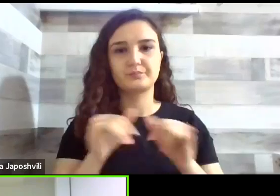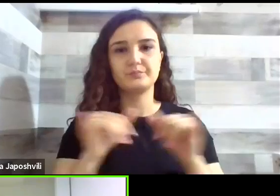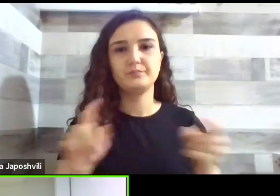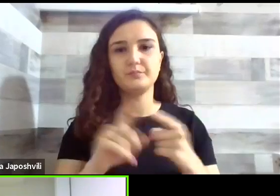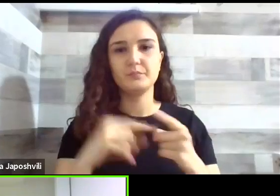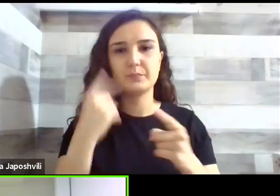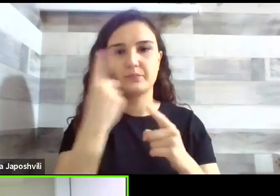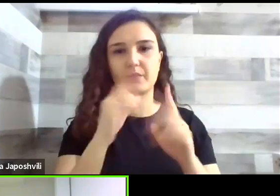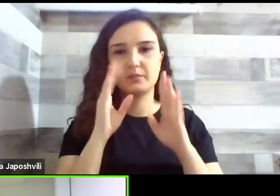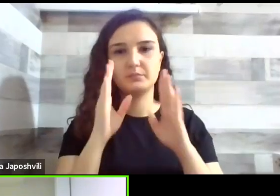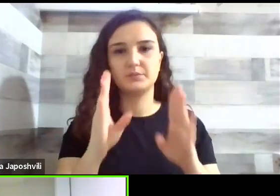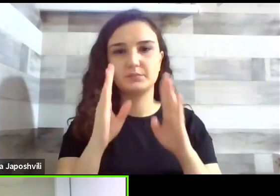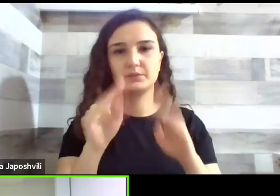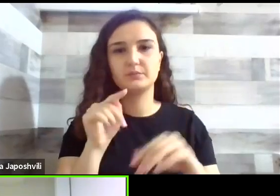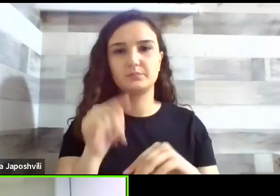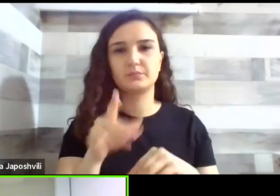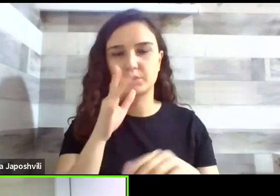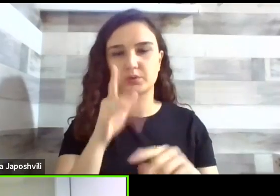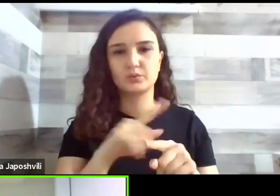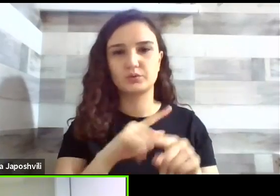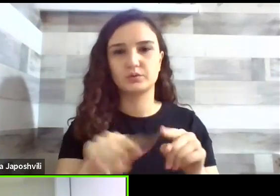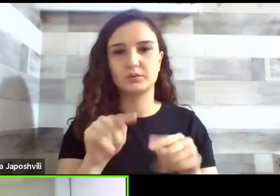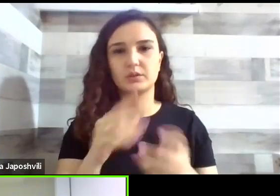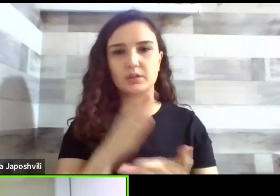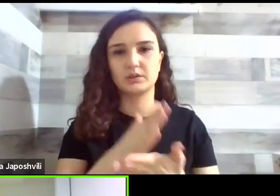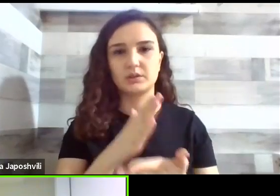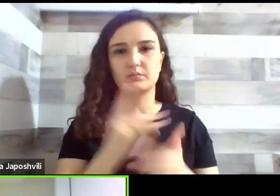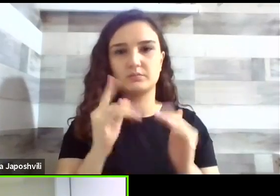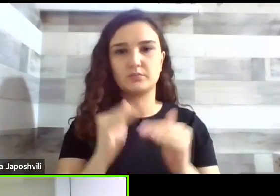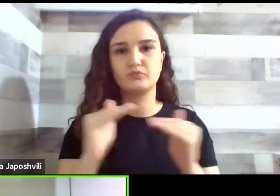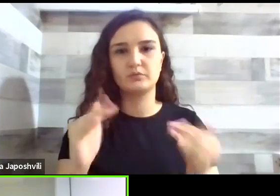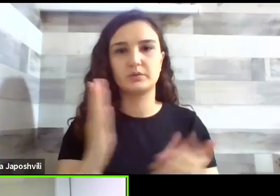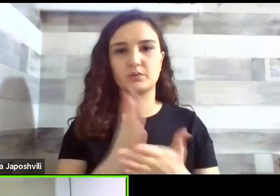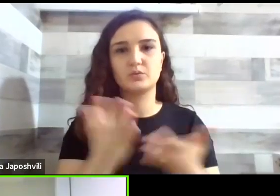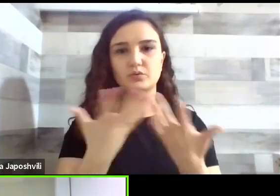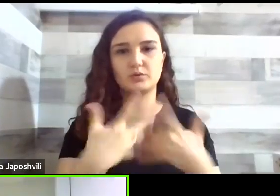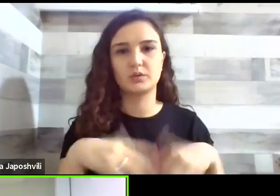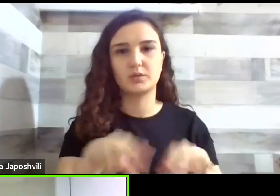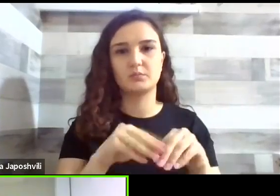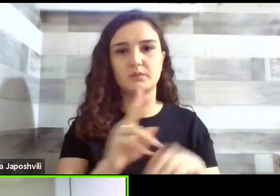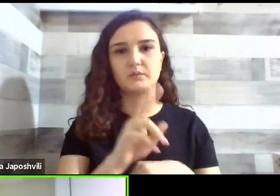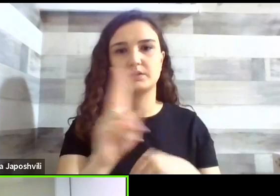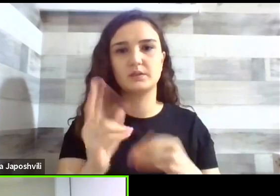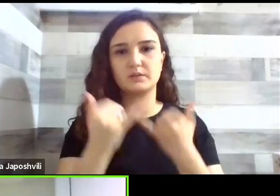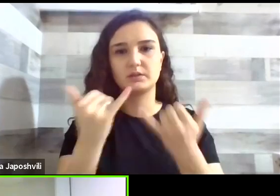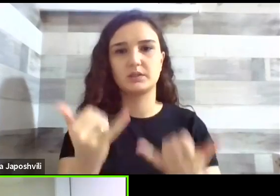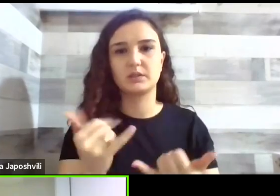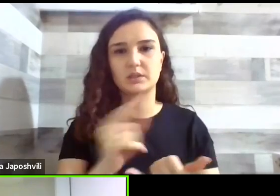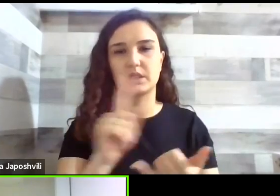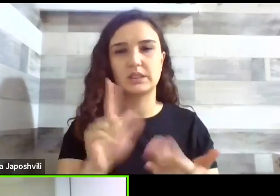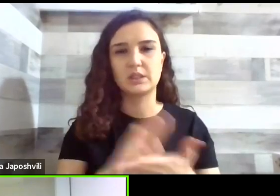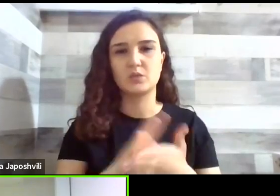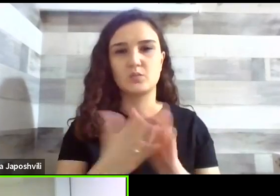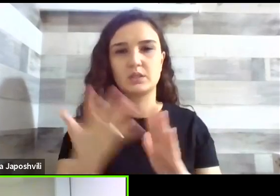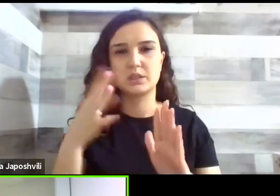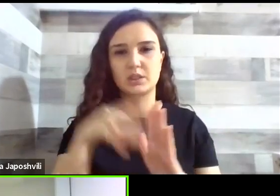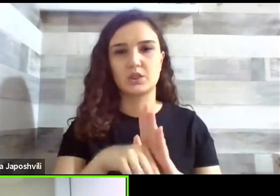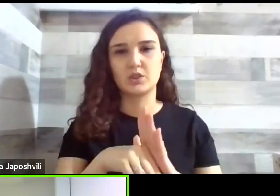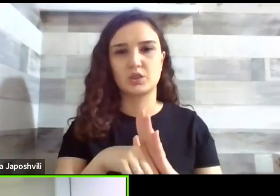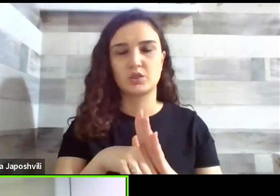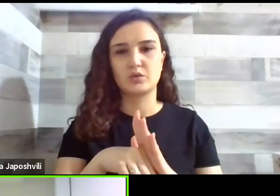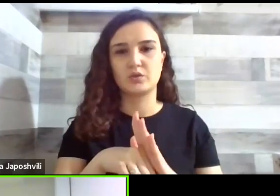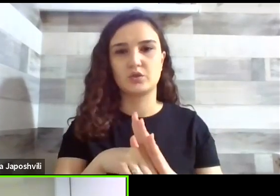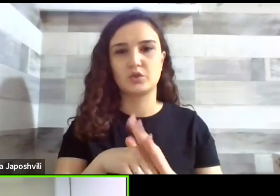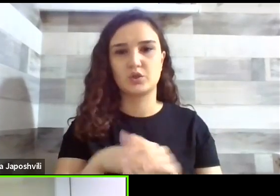პირისპირ, მაშინაც კი არიან ბავშვები, არიან ოჯახები, რომლისთვისაც რაღაცა სიტუაციაში, გარკვეულ